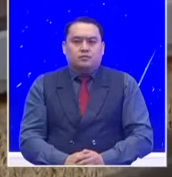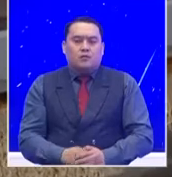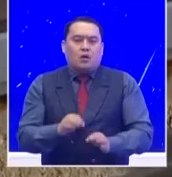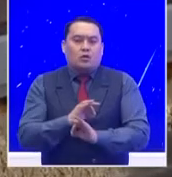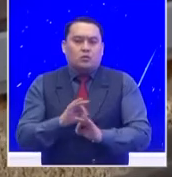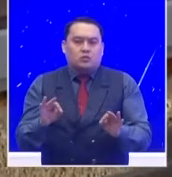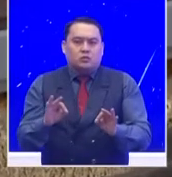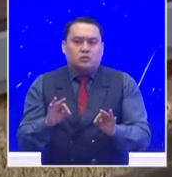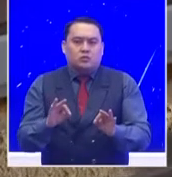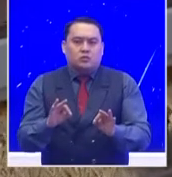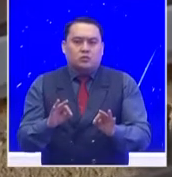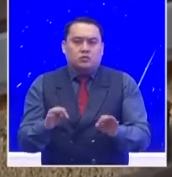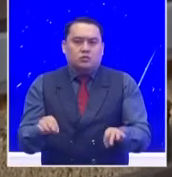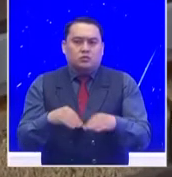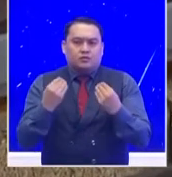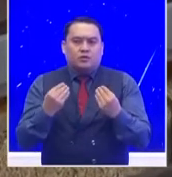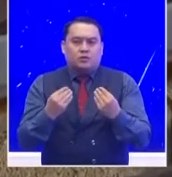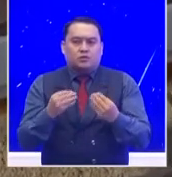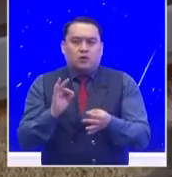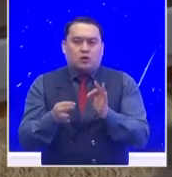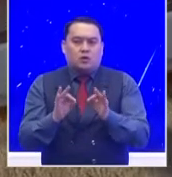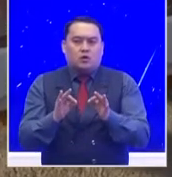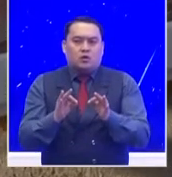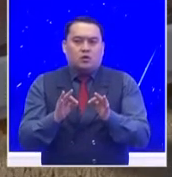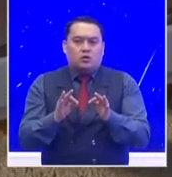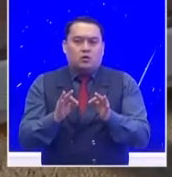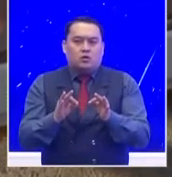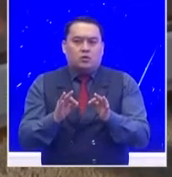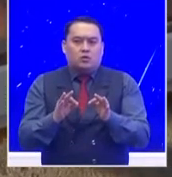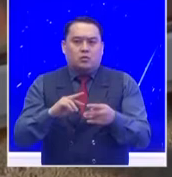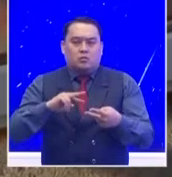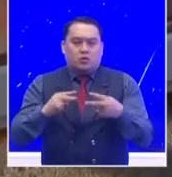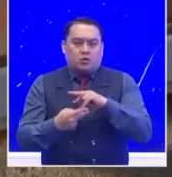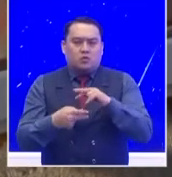Трасса укатанная, снег свежий. Езди переодеться.